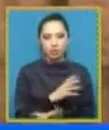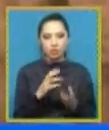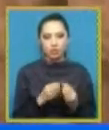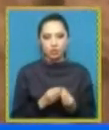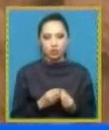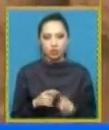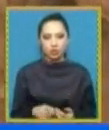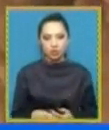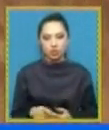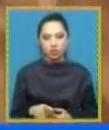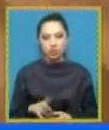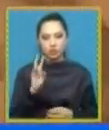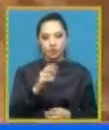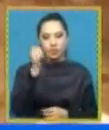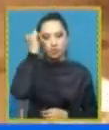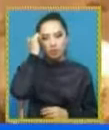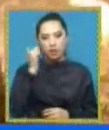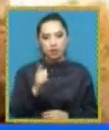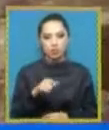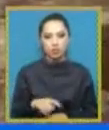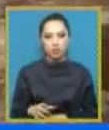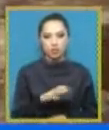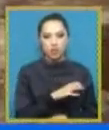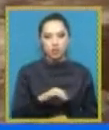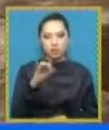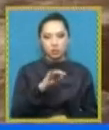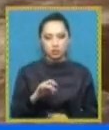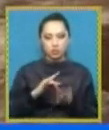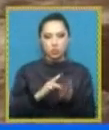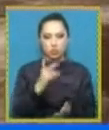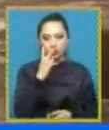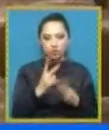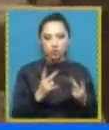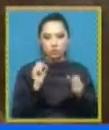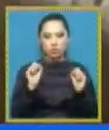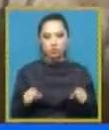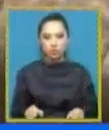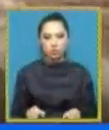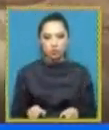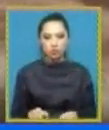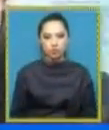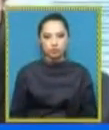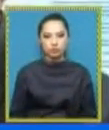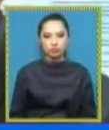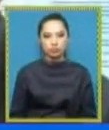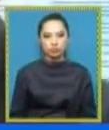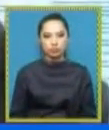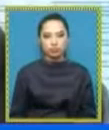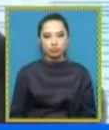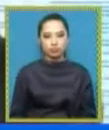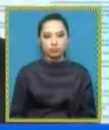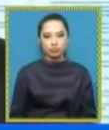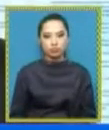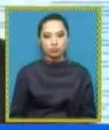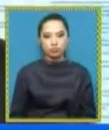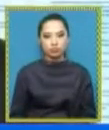аспан асты мұражайы жасақталуда. Тарихи бай елді туристерге таныту бағытында атқарылып жатқан шара осы. Өзбекстандық ғалымдар зерттеген